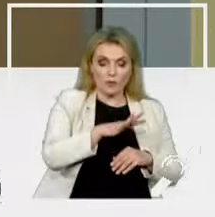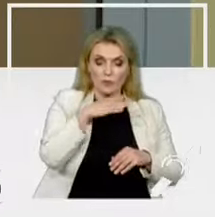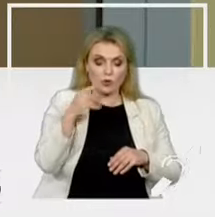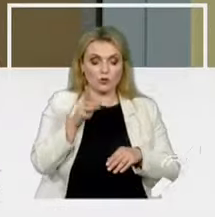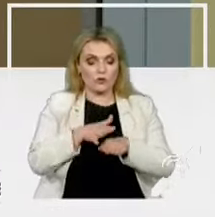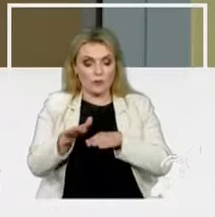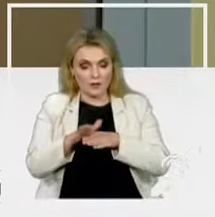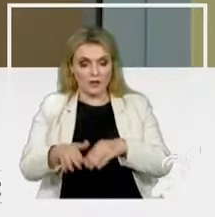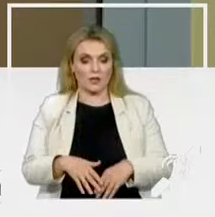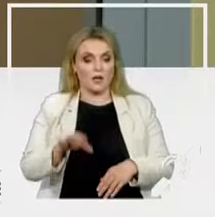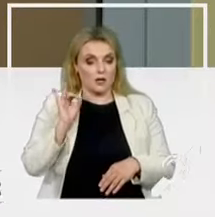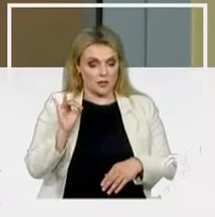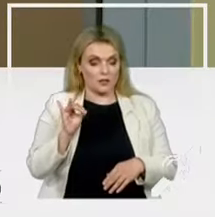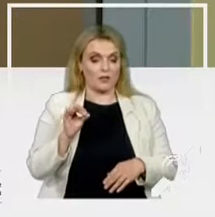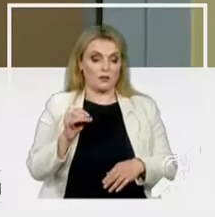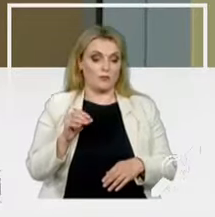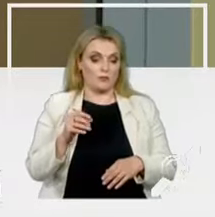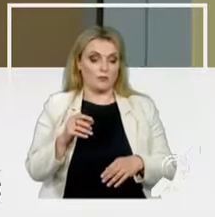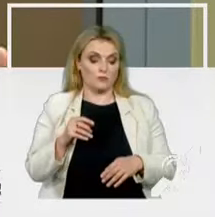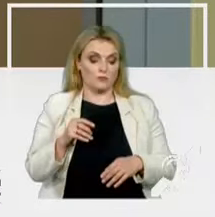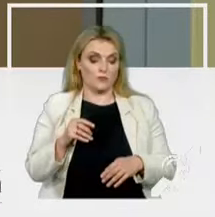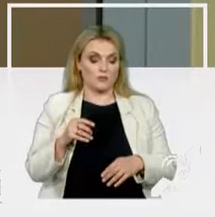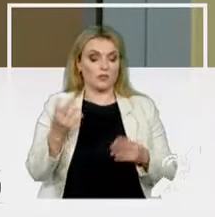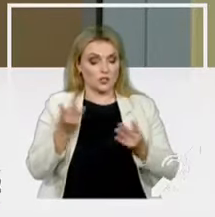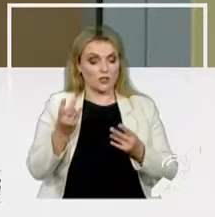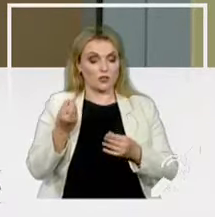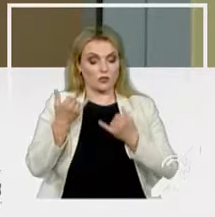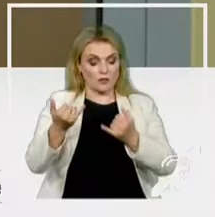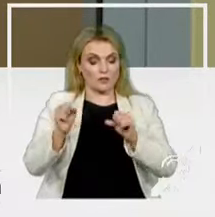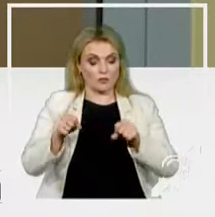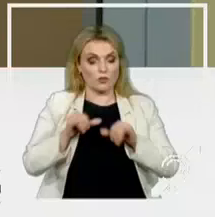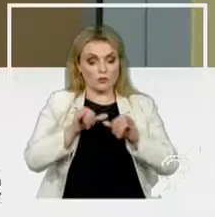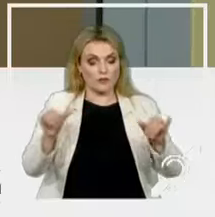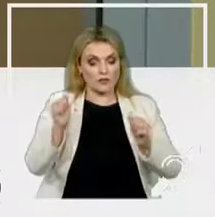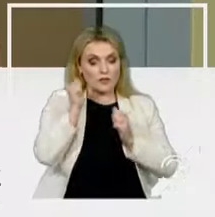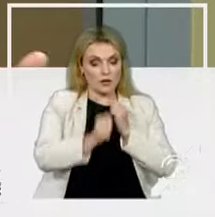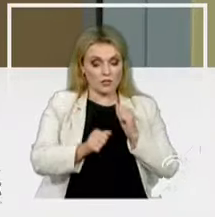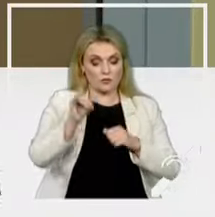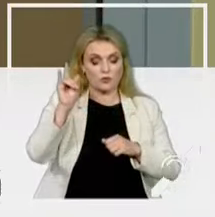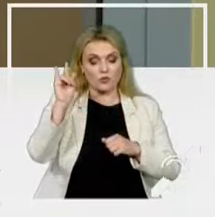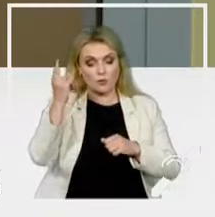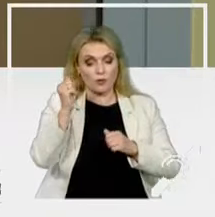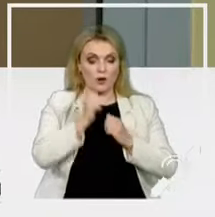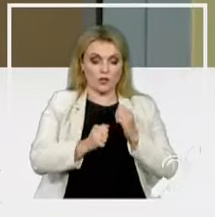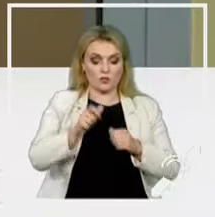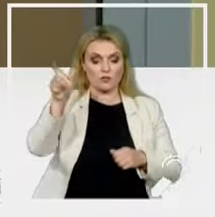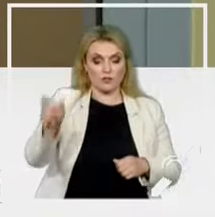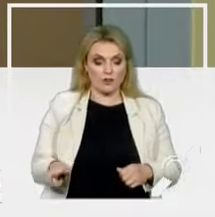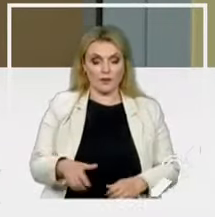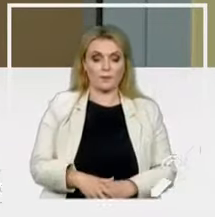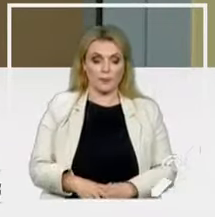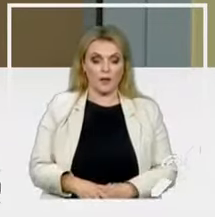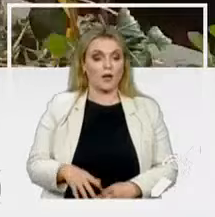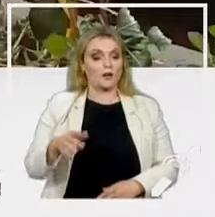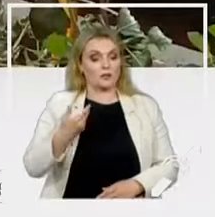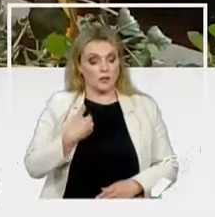is an important value to all of us, to leave no one behind, to give everybody the possibility